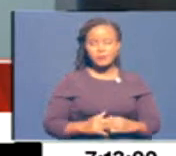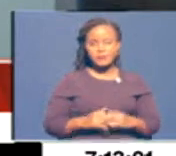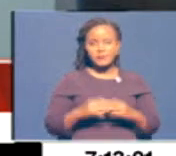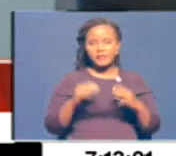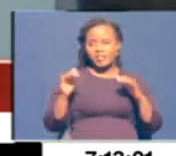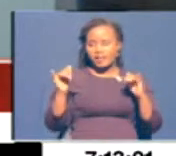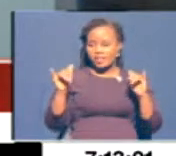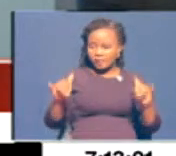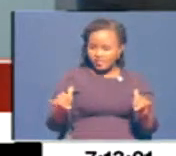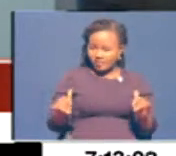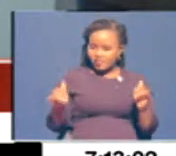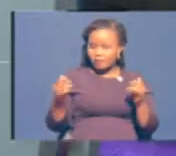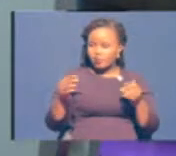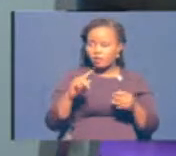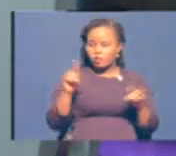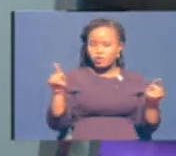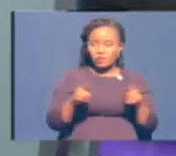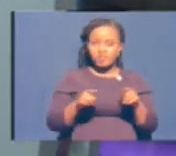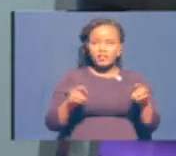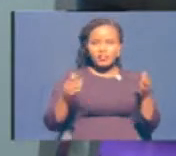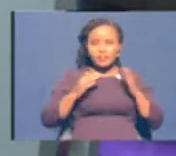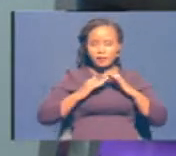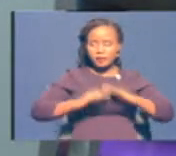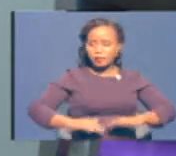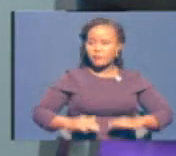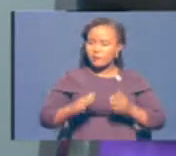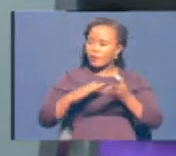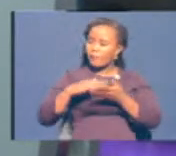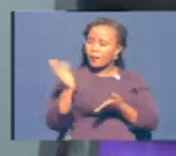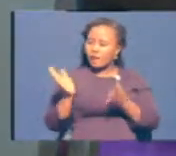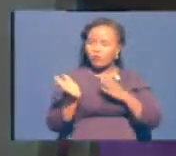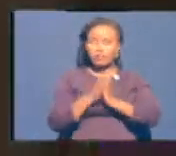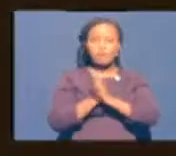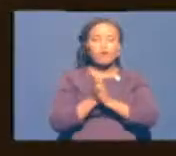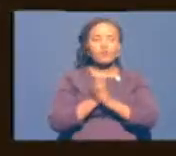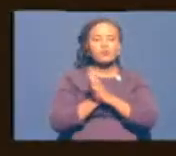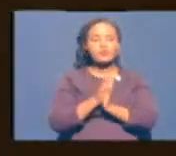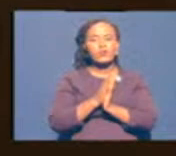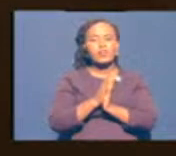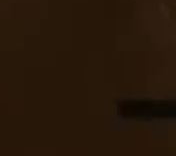mtazamaji, sisi tuelekea kwenye mapumziko, tukirejea ni taarifa zaidi.